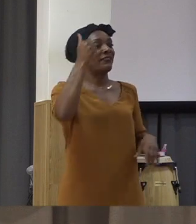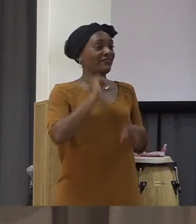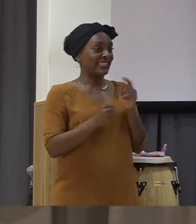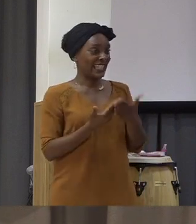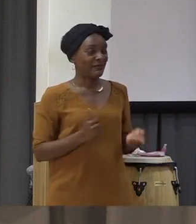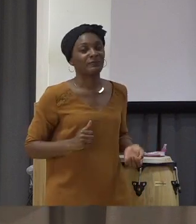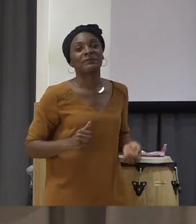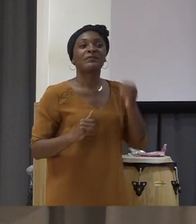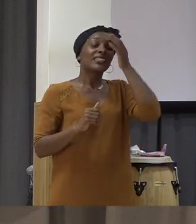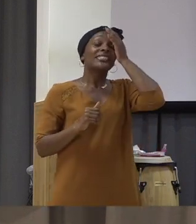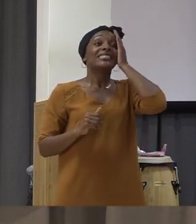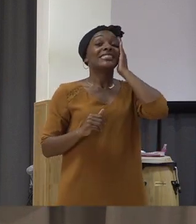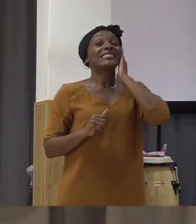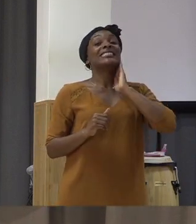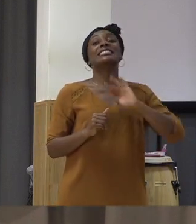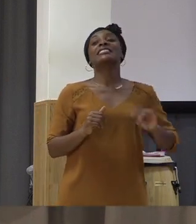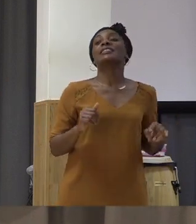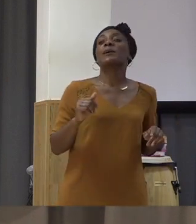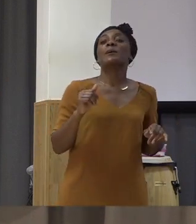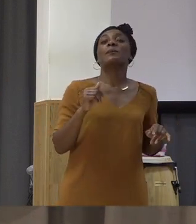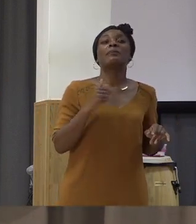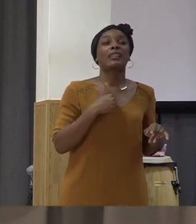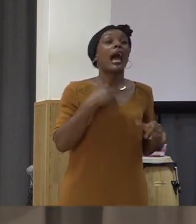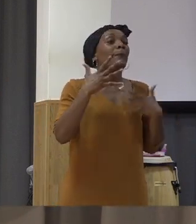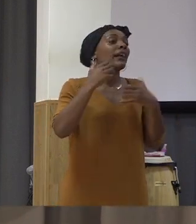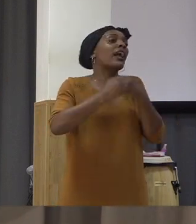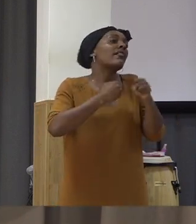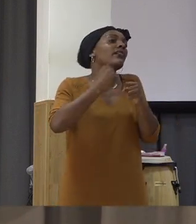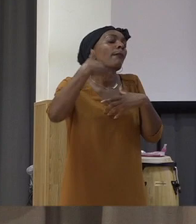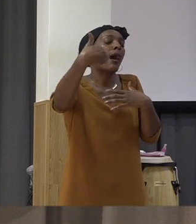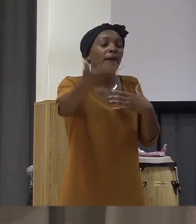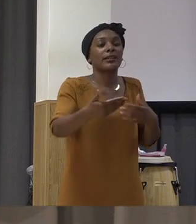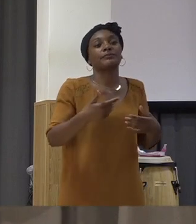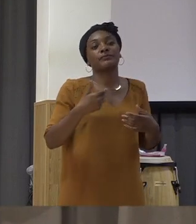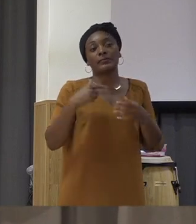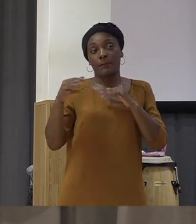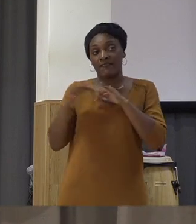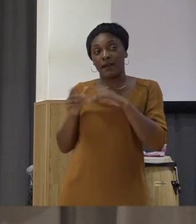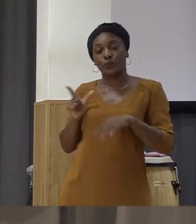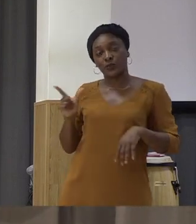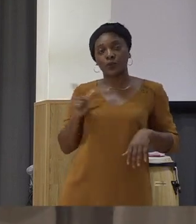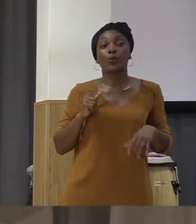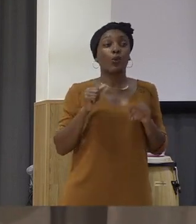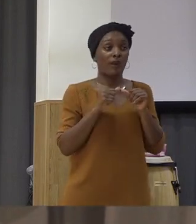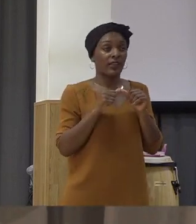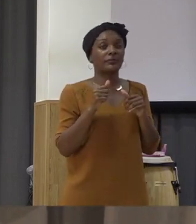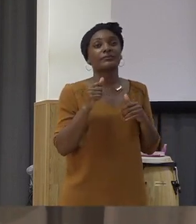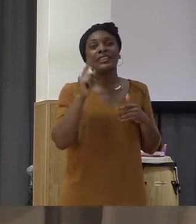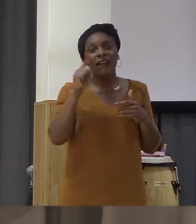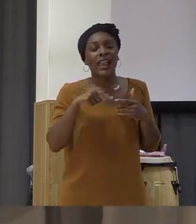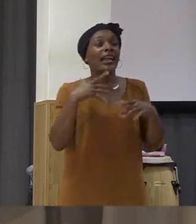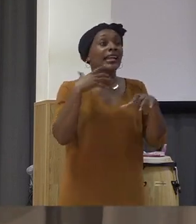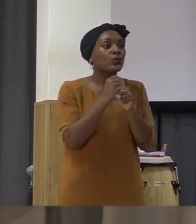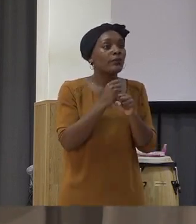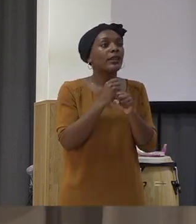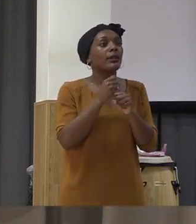que j'aime le dire pour Monique Su, après, quelques années plus tard, on a été amené avec mon épouse à faire les condensés, les résumés